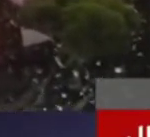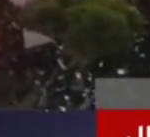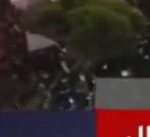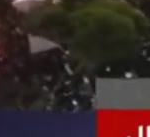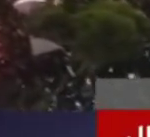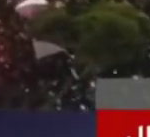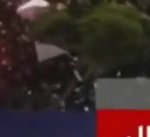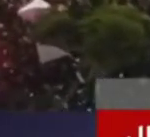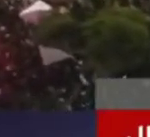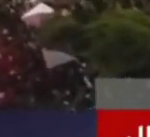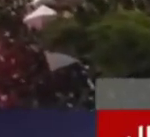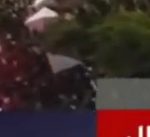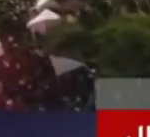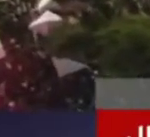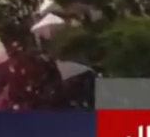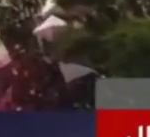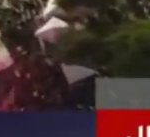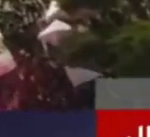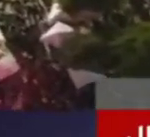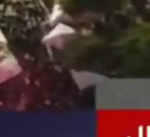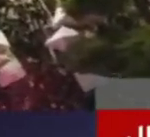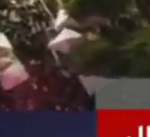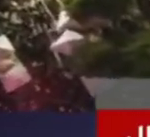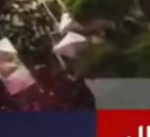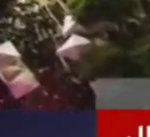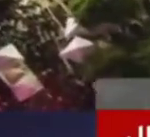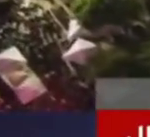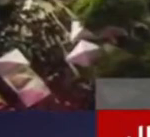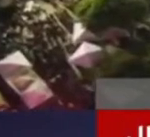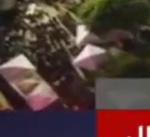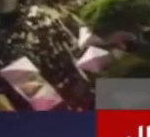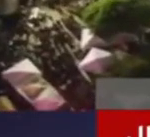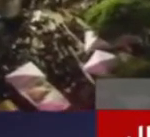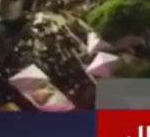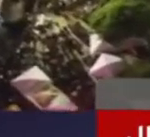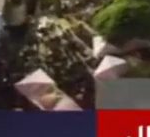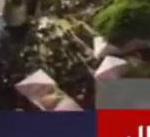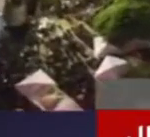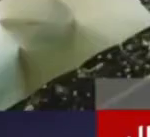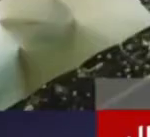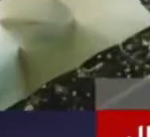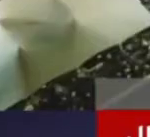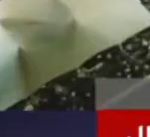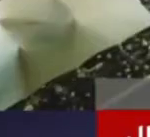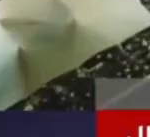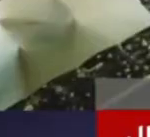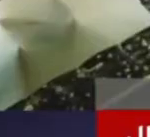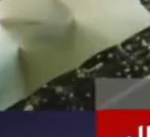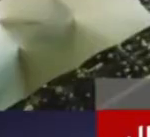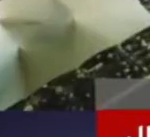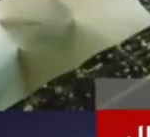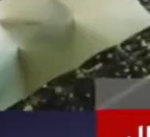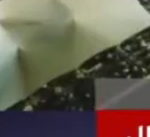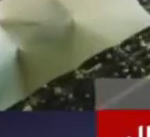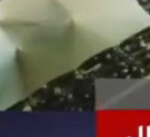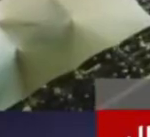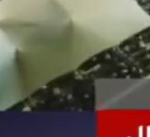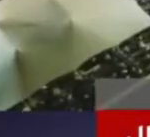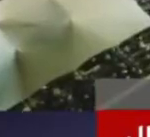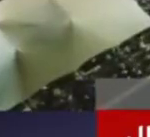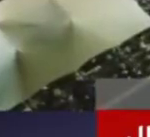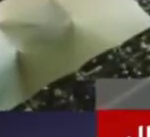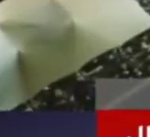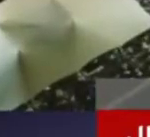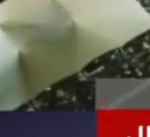وقوي ان دوله اسرائيل تتعامل ببطوله وحكمه وعزم واننا سنقف